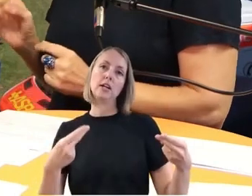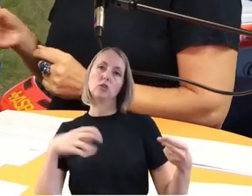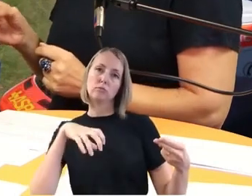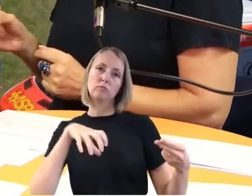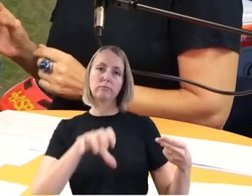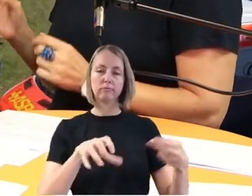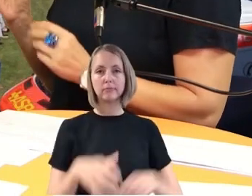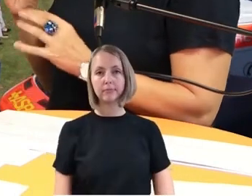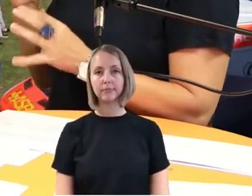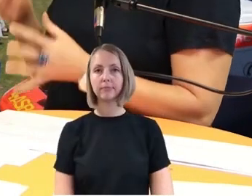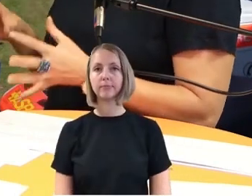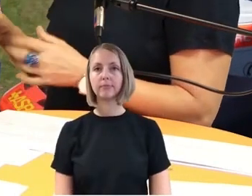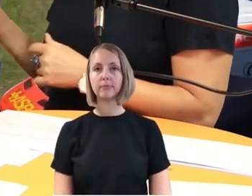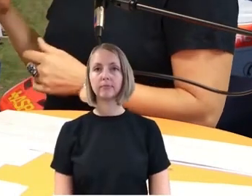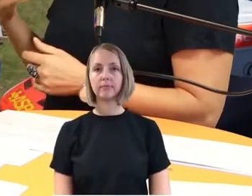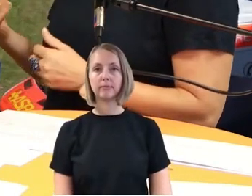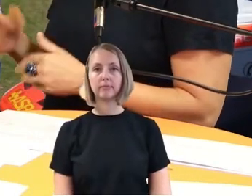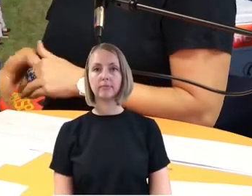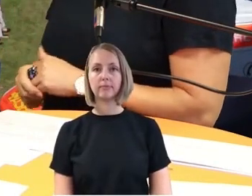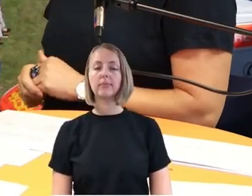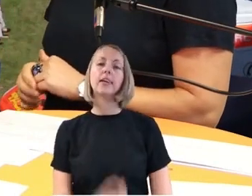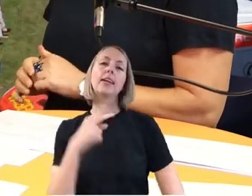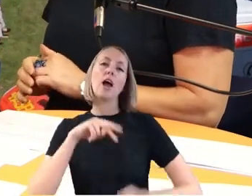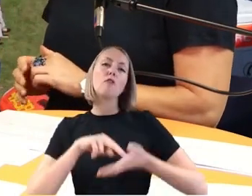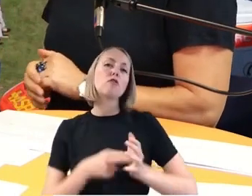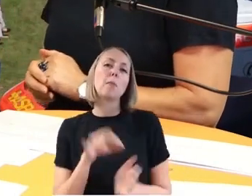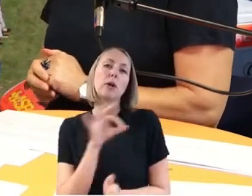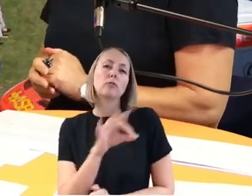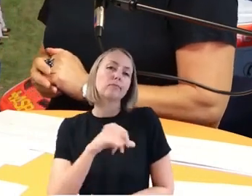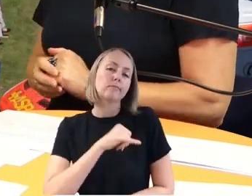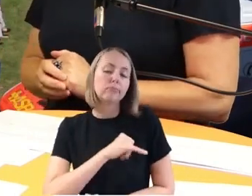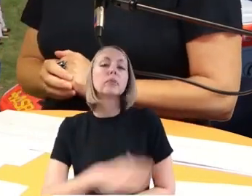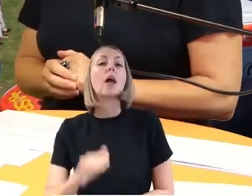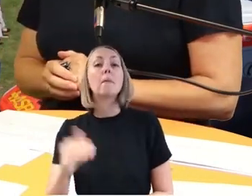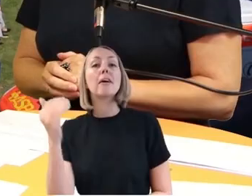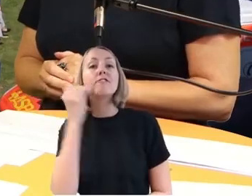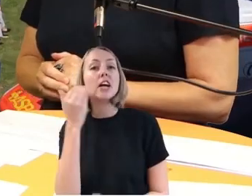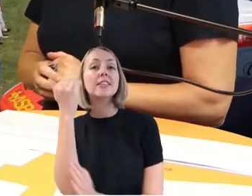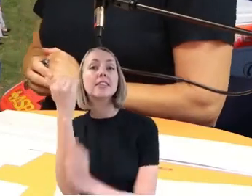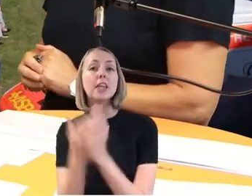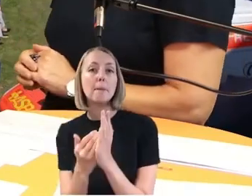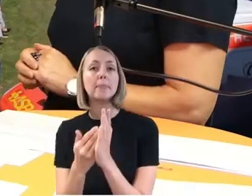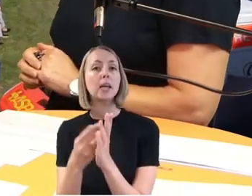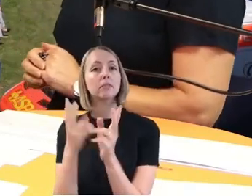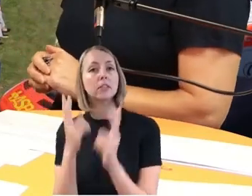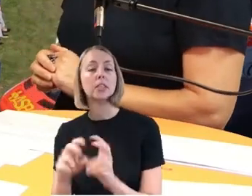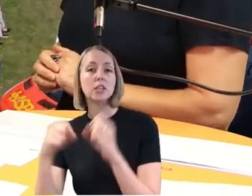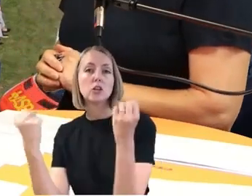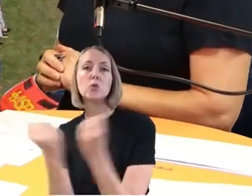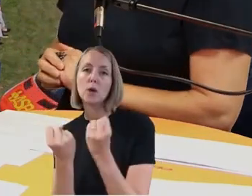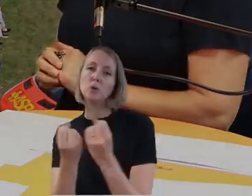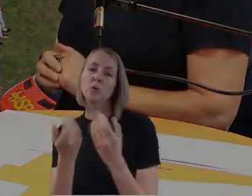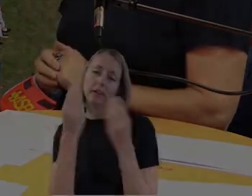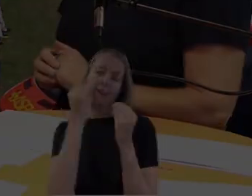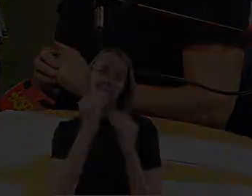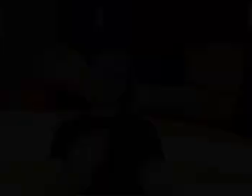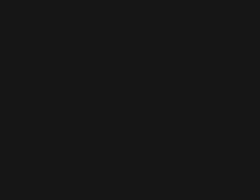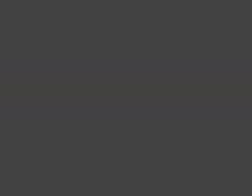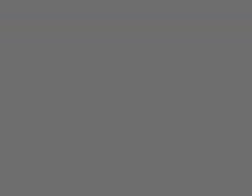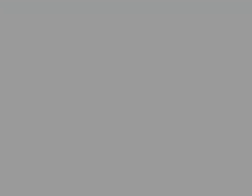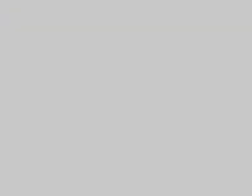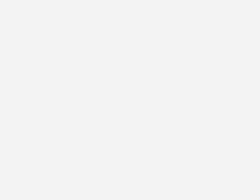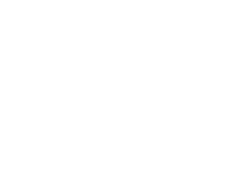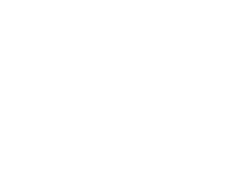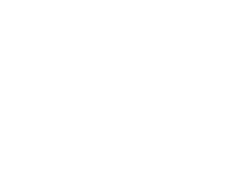ich meine jetzt der nicht der vorbereitung sondern wirklich der übungszeit genau liebe daniel herzlichen